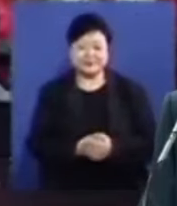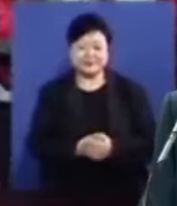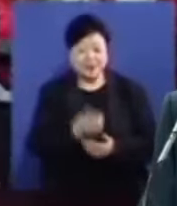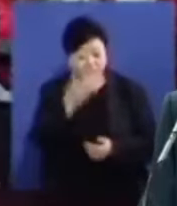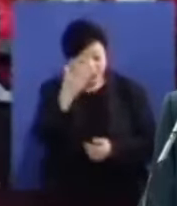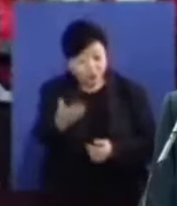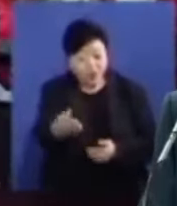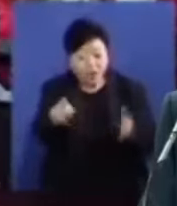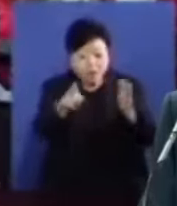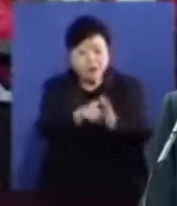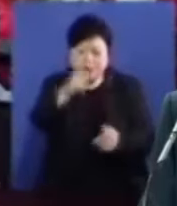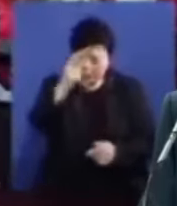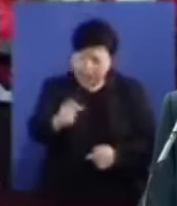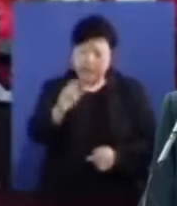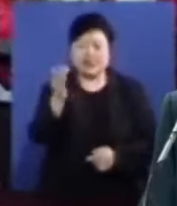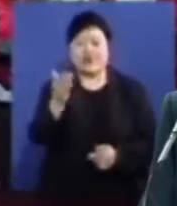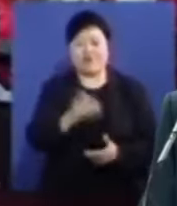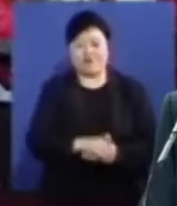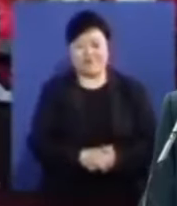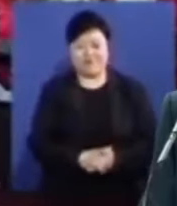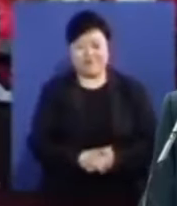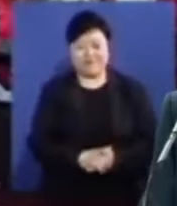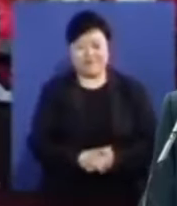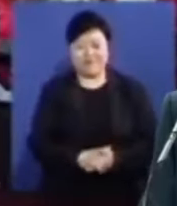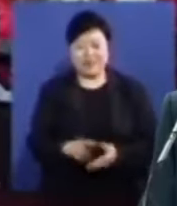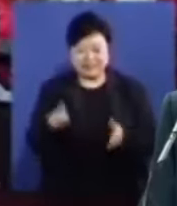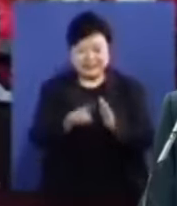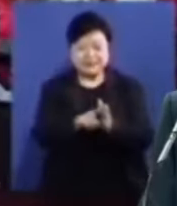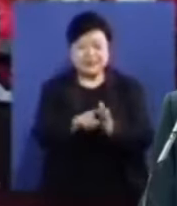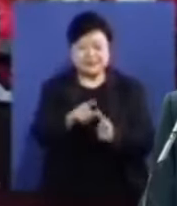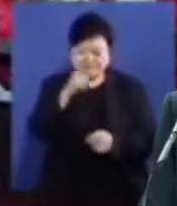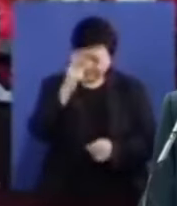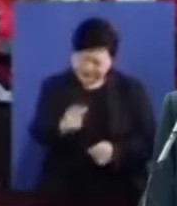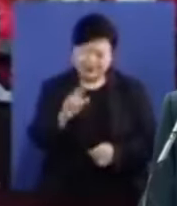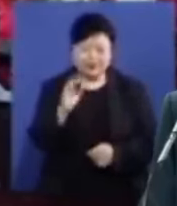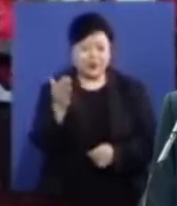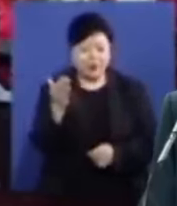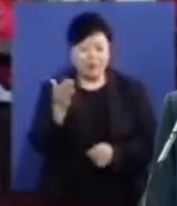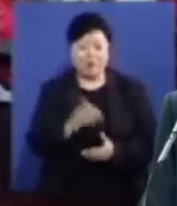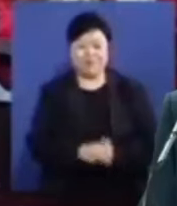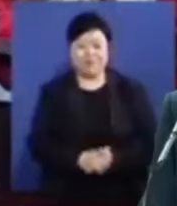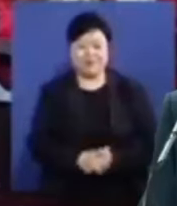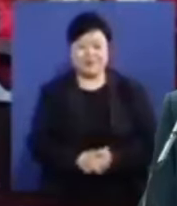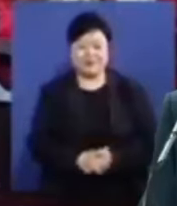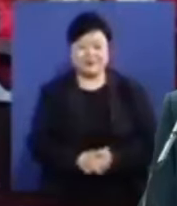너희가 믿음이 강해지고 신앙이 튼튼해진 것은